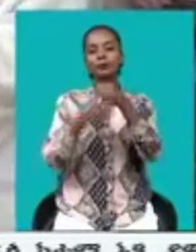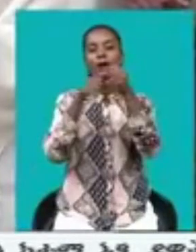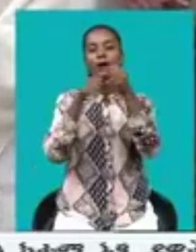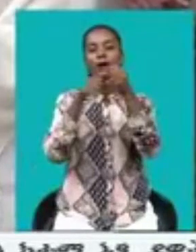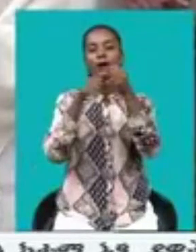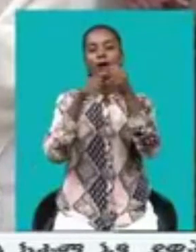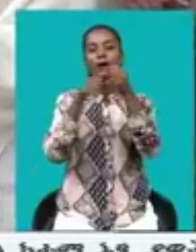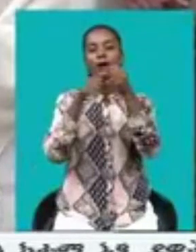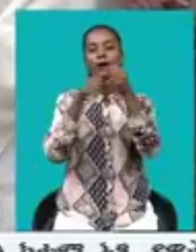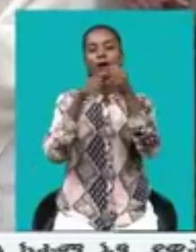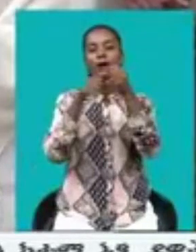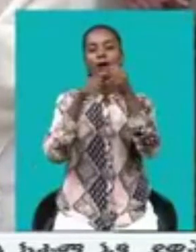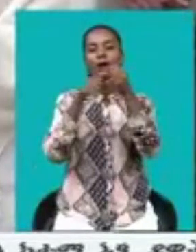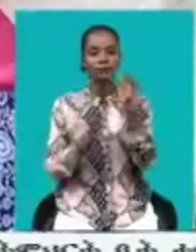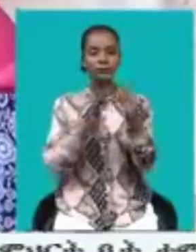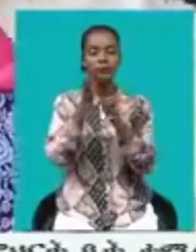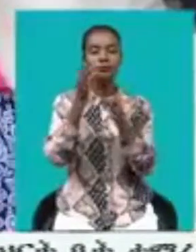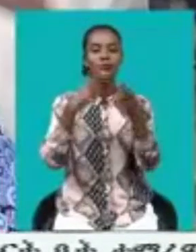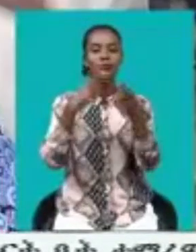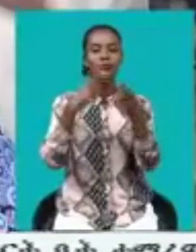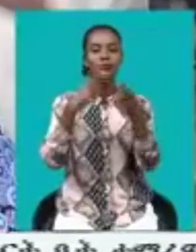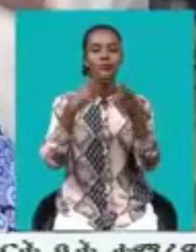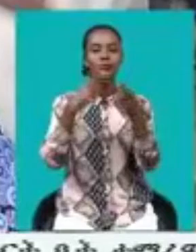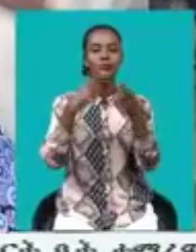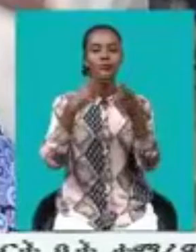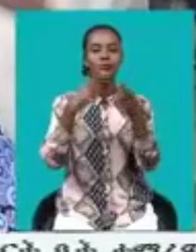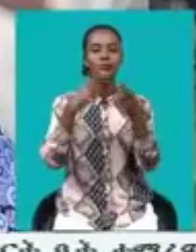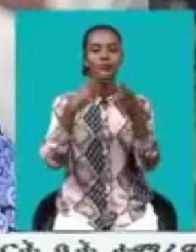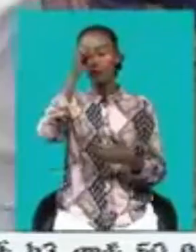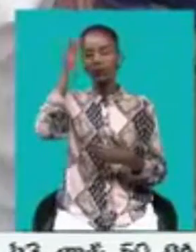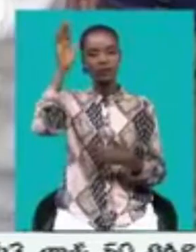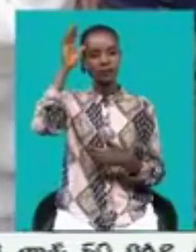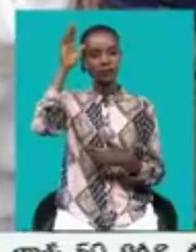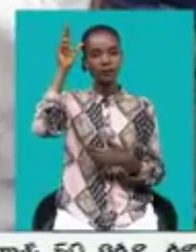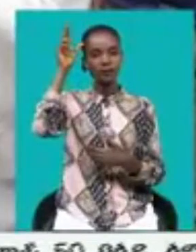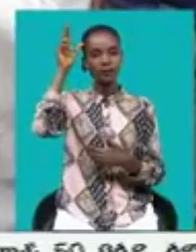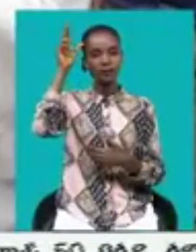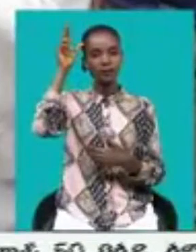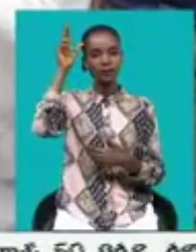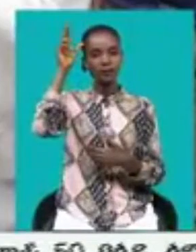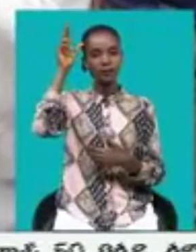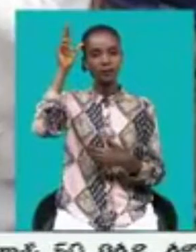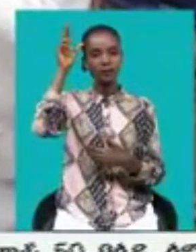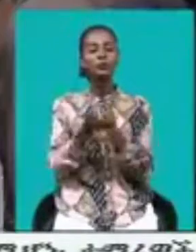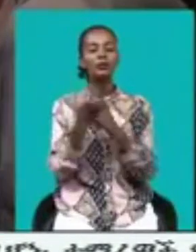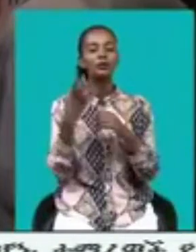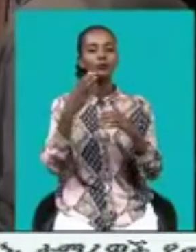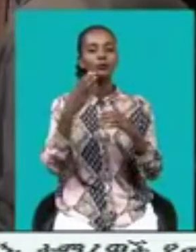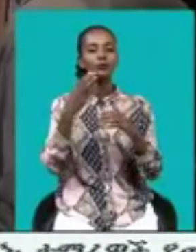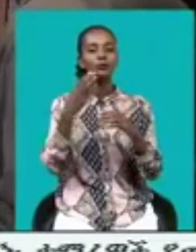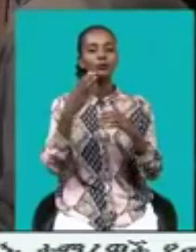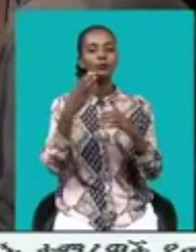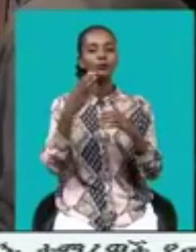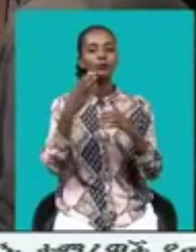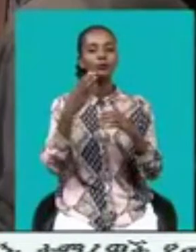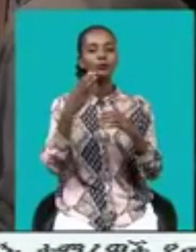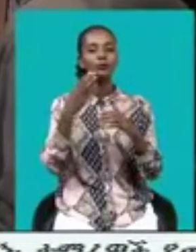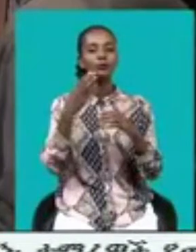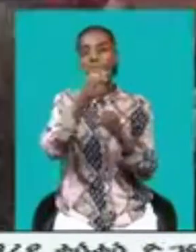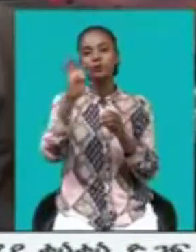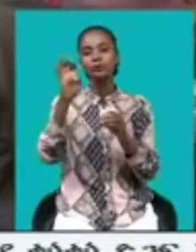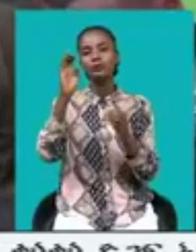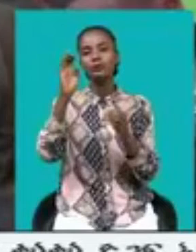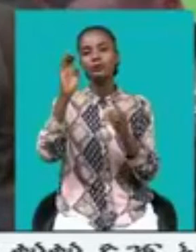ፍቃድ ስራው መከናወኑን የገለጹት የቢሮ ምክትል ኃላፊ ገዛሃይ ሜጎ ለቤቱ ግንባታና ለቤት ቁሳቁሶቹ ድጋፍ እስከ 400 ሺህ ብር